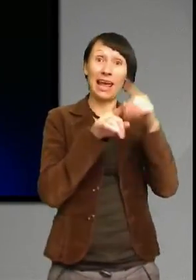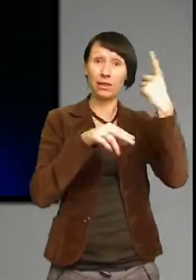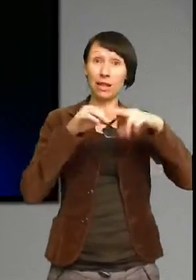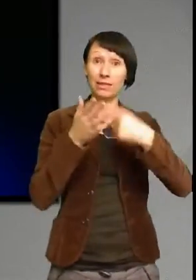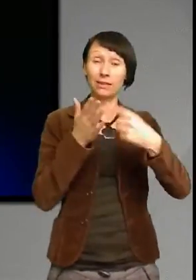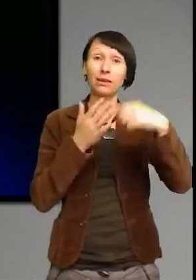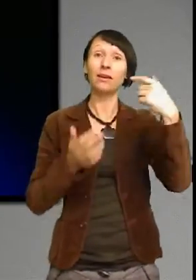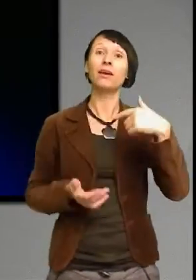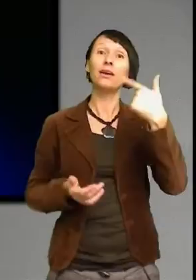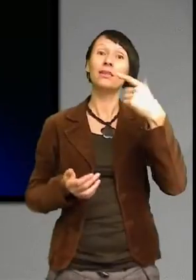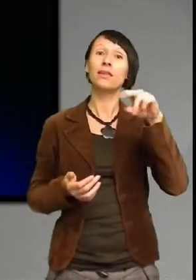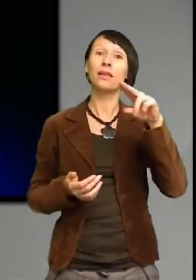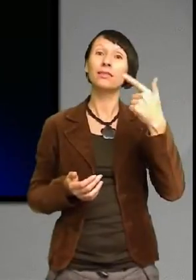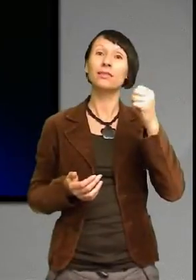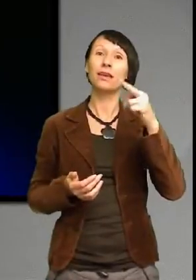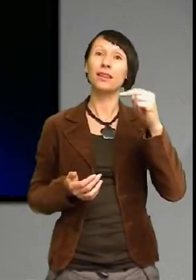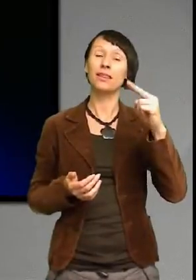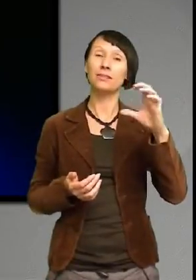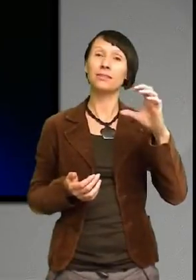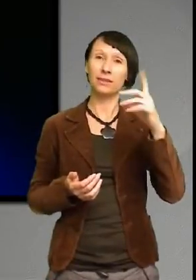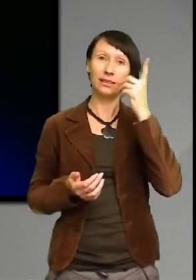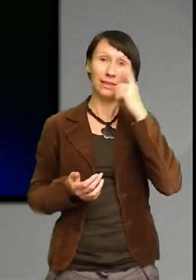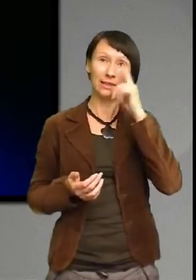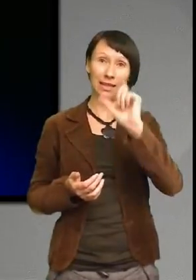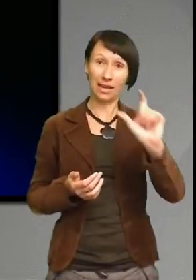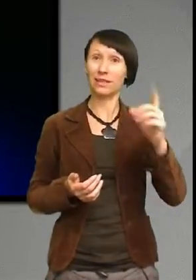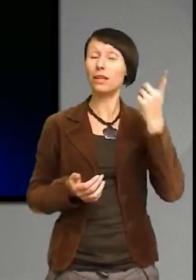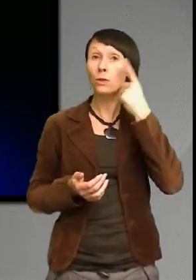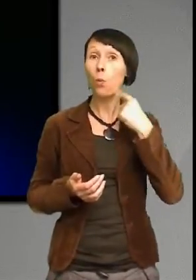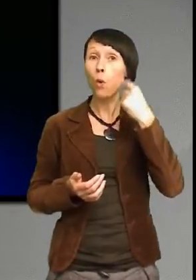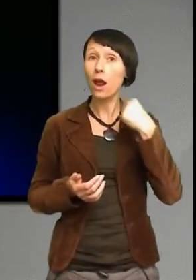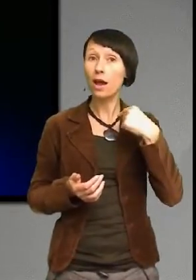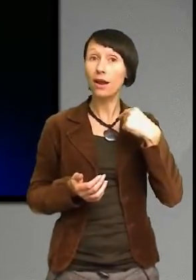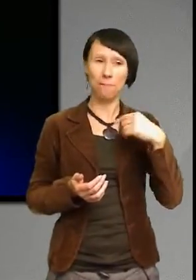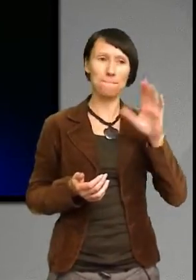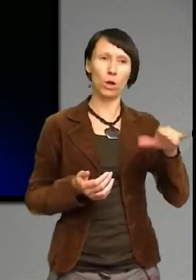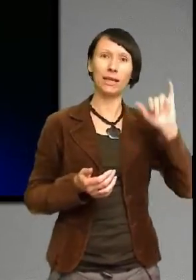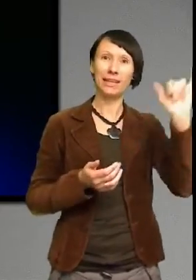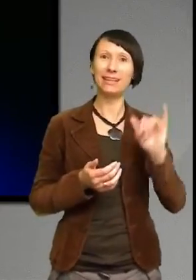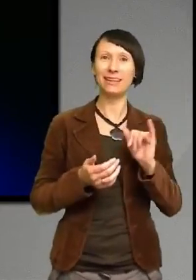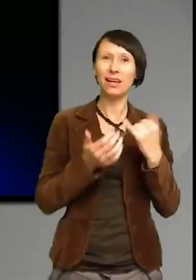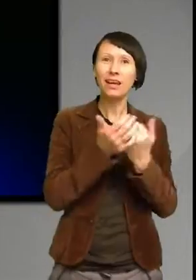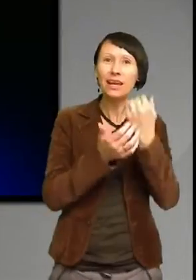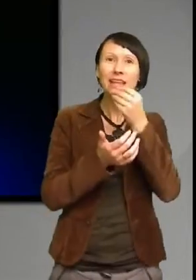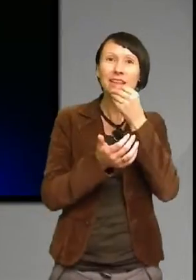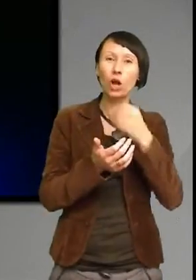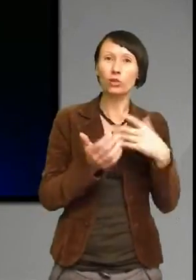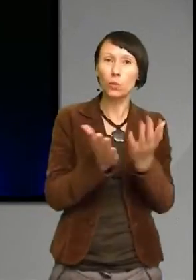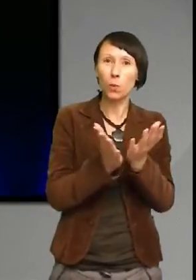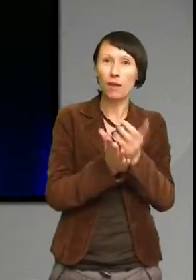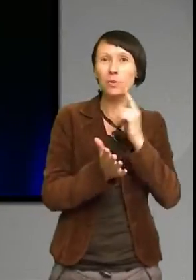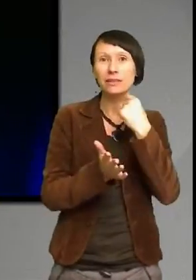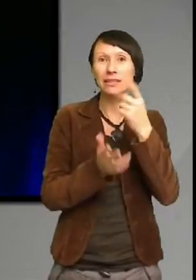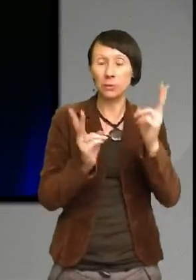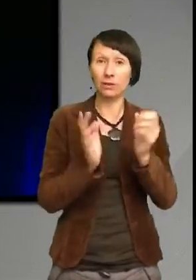vattenfall som kallas så utav barnen på internatskolan. Eftersom lärarna på skolan grät